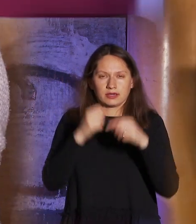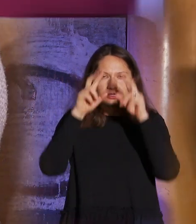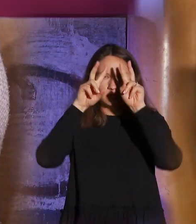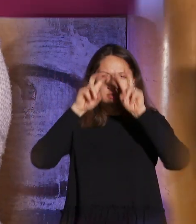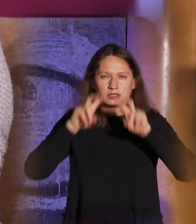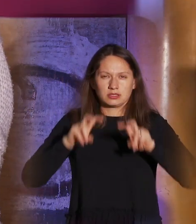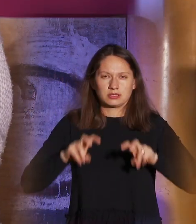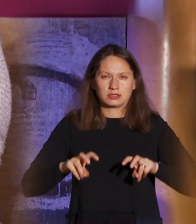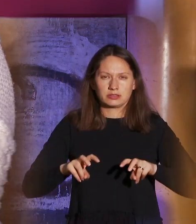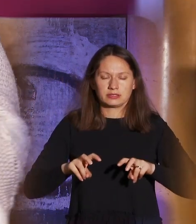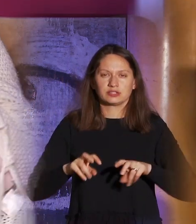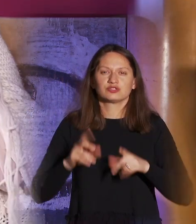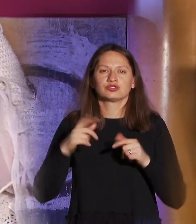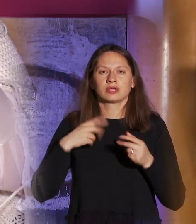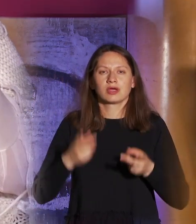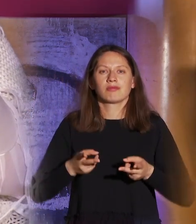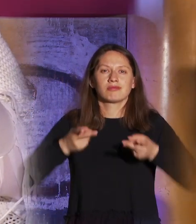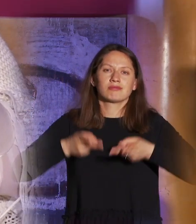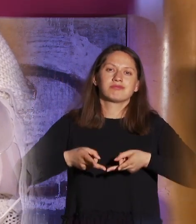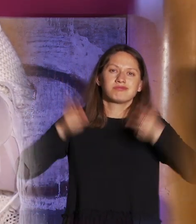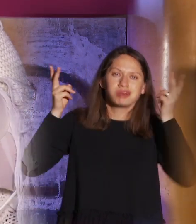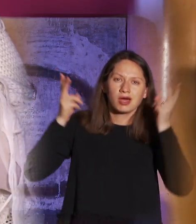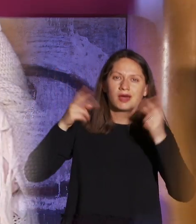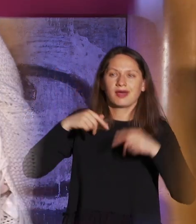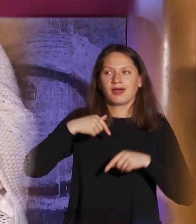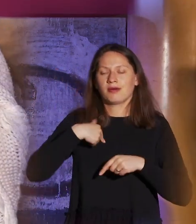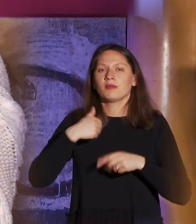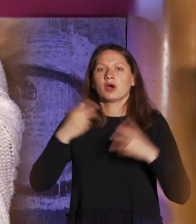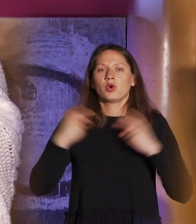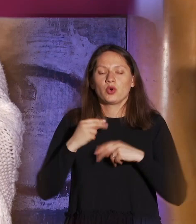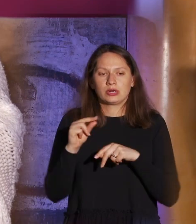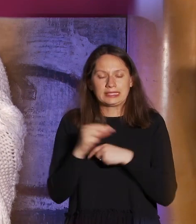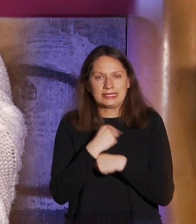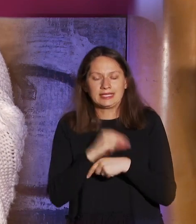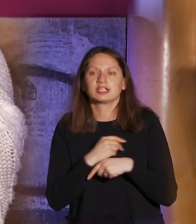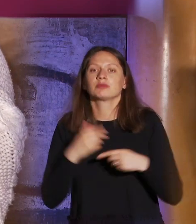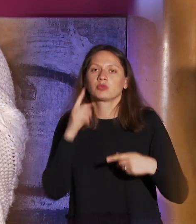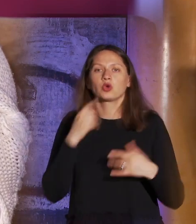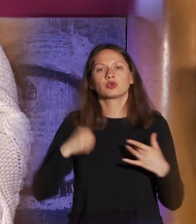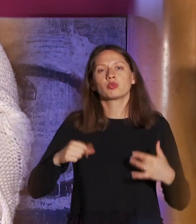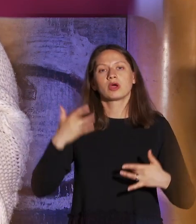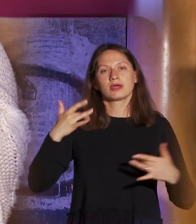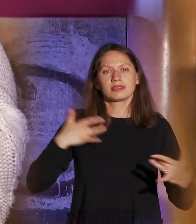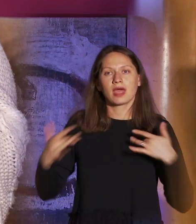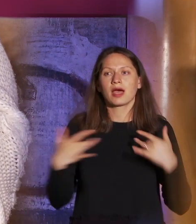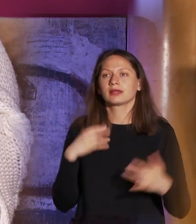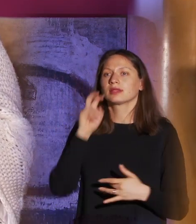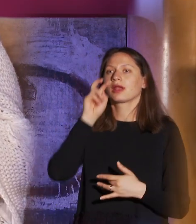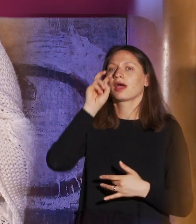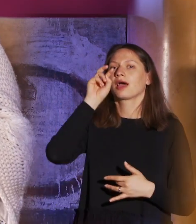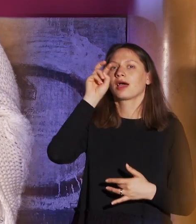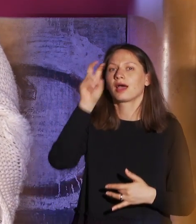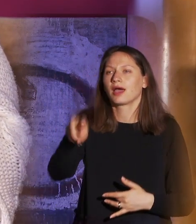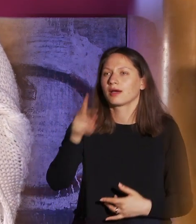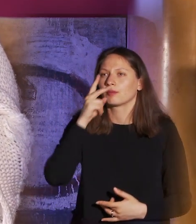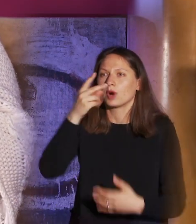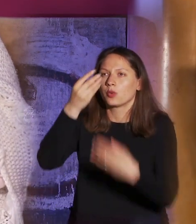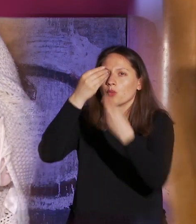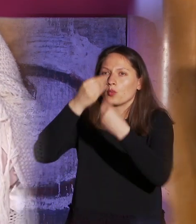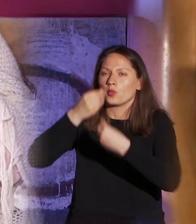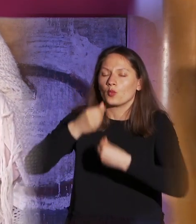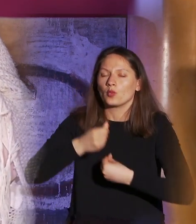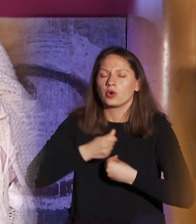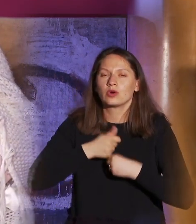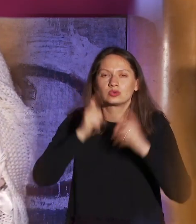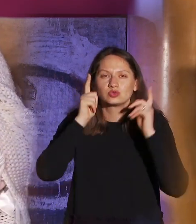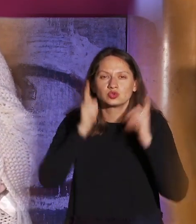užsigydai žaizdą, ateini į teatrą pas mus, pabūni, patiki ir pamatai, kad gali gyventi